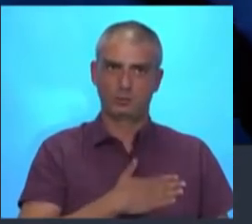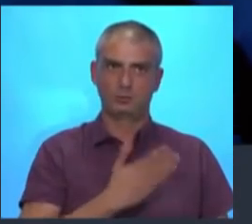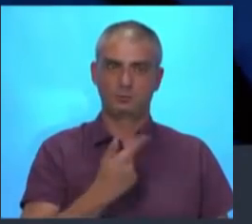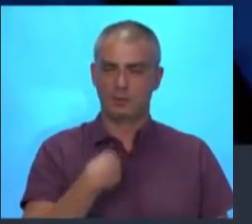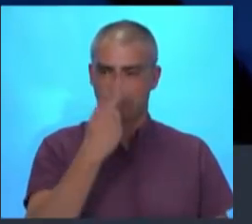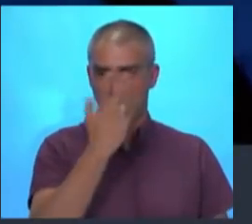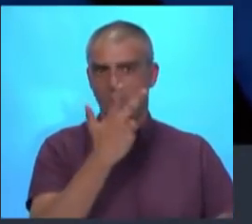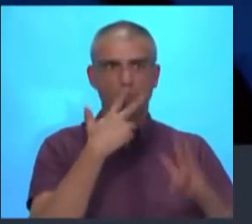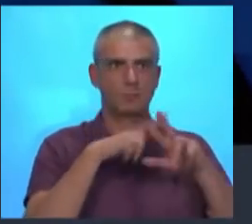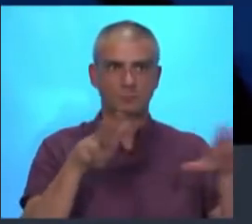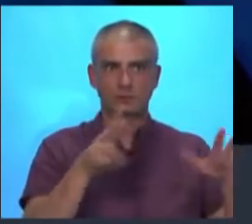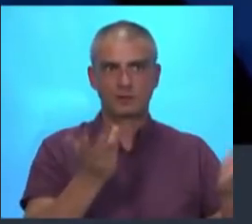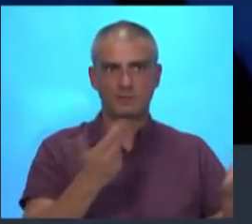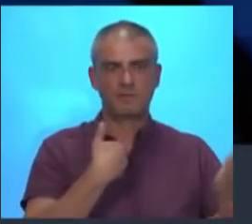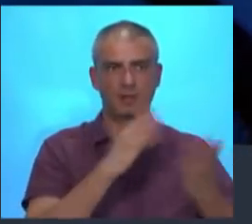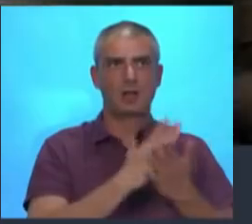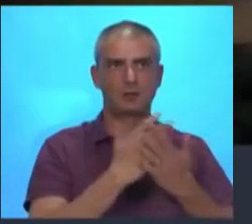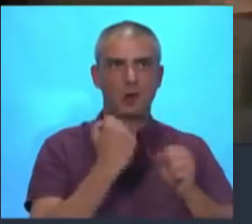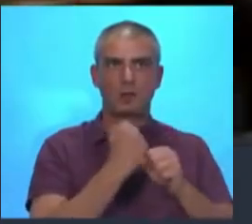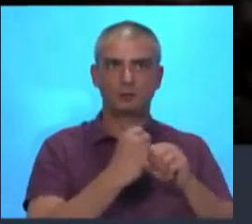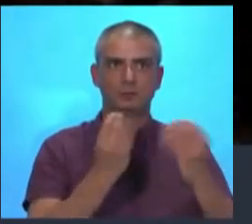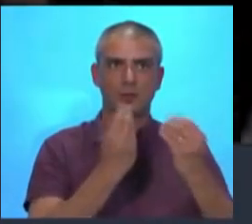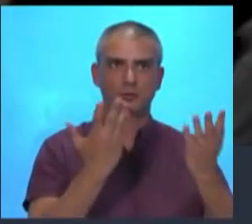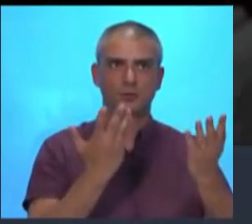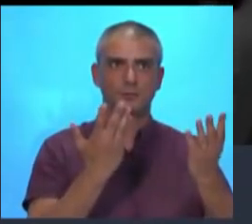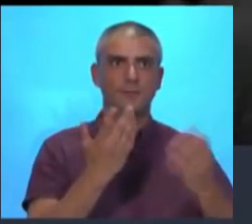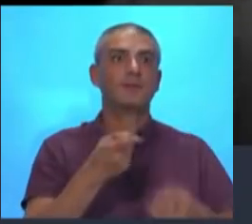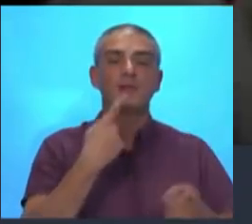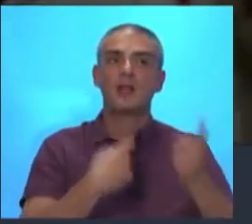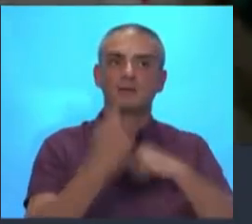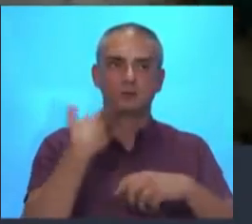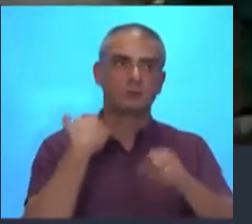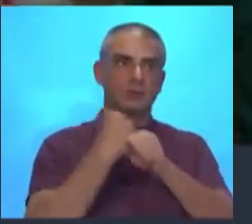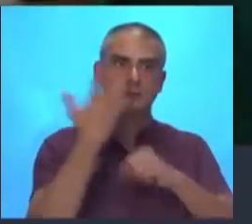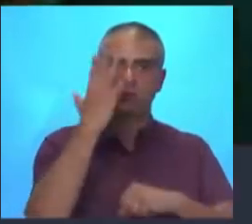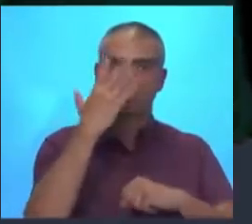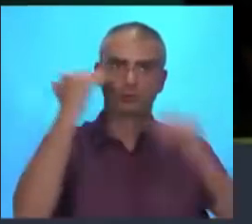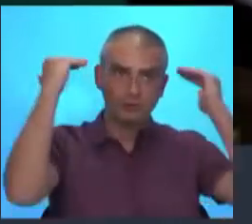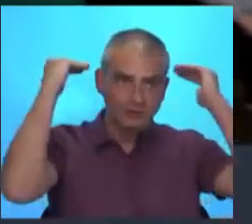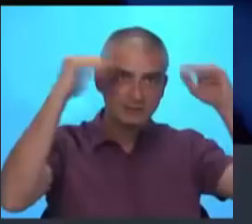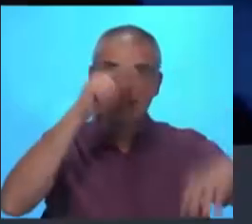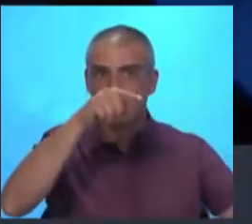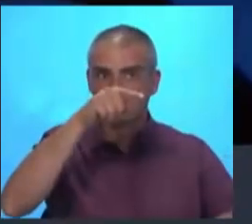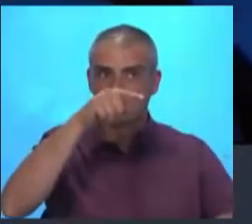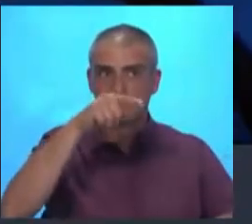פה את המצב, החלטנו לקום ולעשות מעשה. תבוא שעבר שמנו פה ביום חמישי את הצליה הזאת.